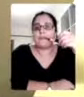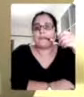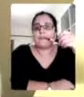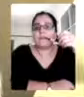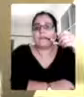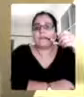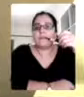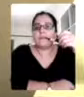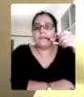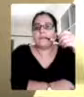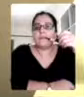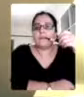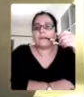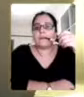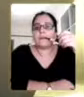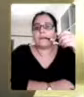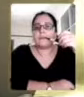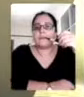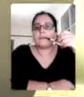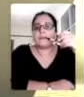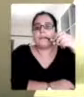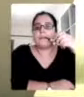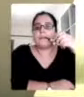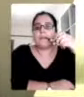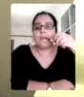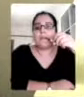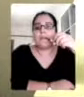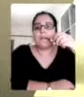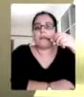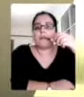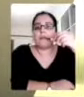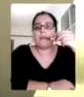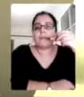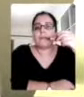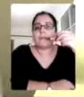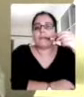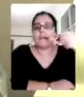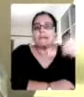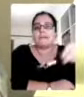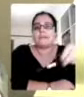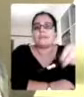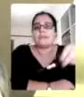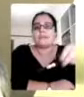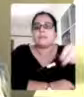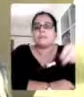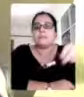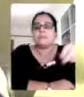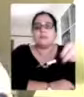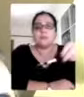diyeyim benim iki tane korona çakmağım vardı. Bir tanesi bu öbürü kayboldu. Ama ben ikisinden de memnun değildim.